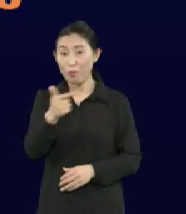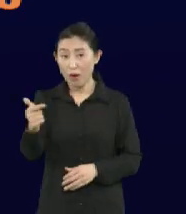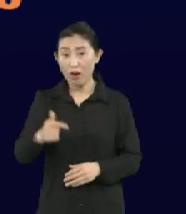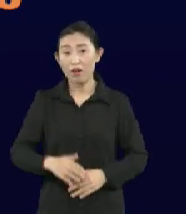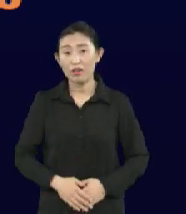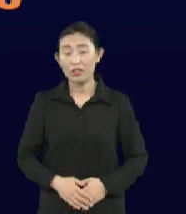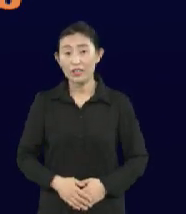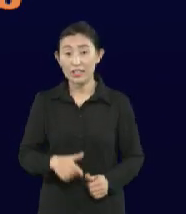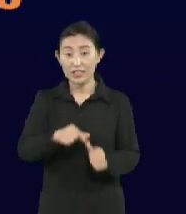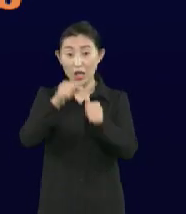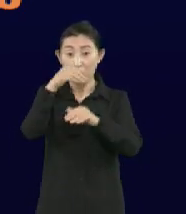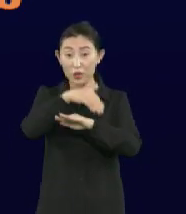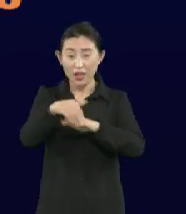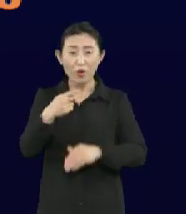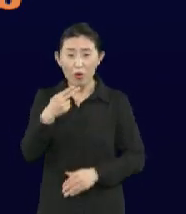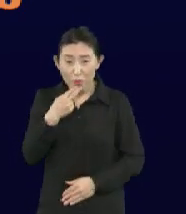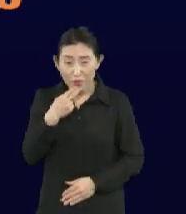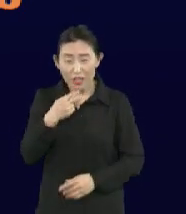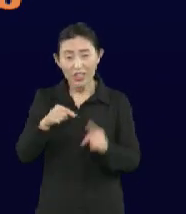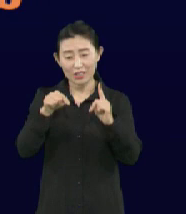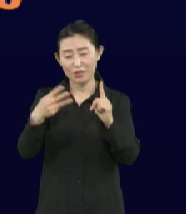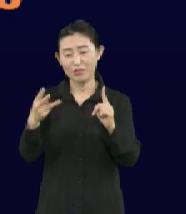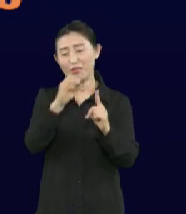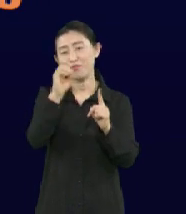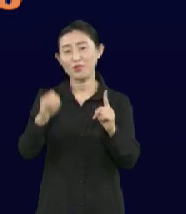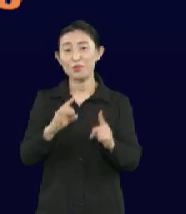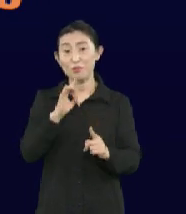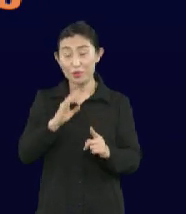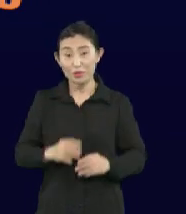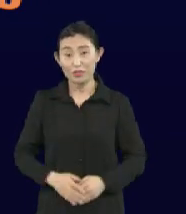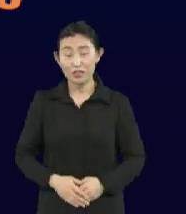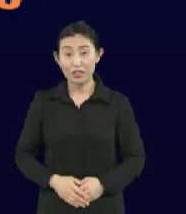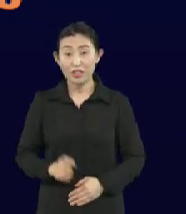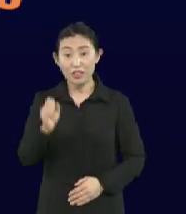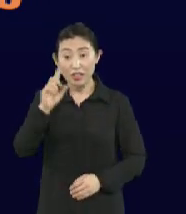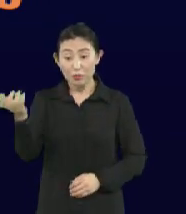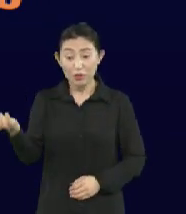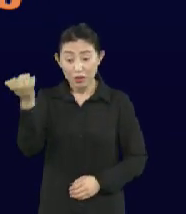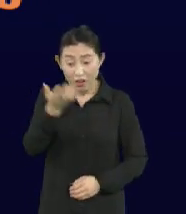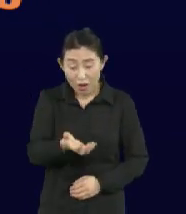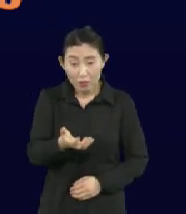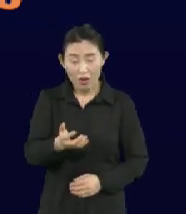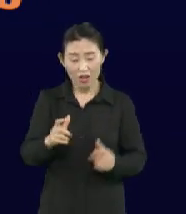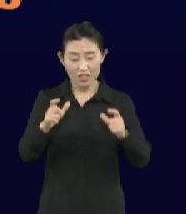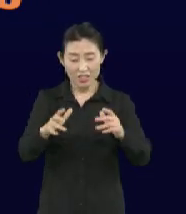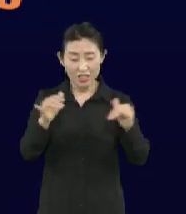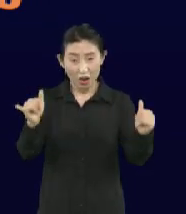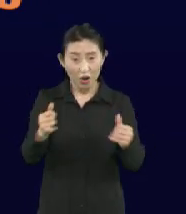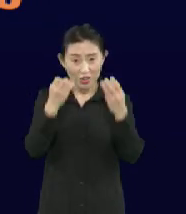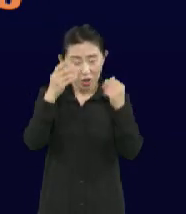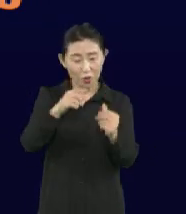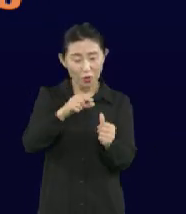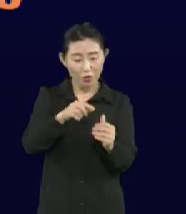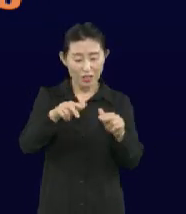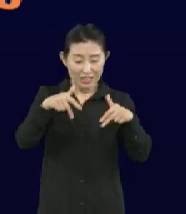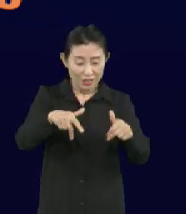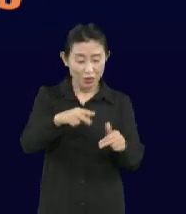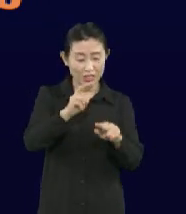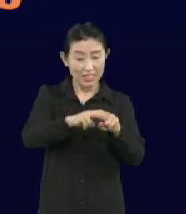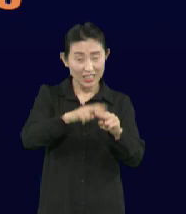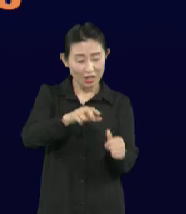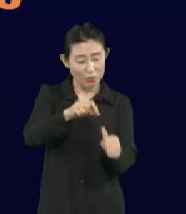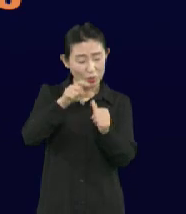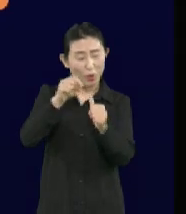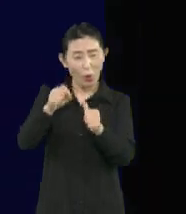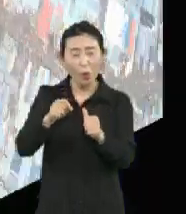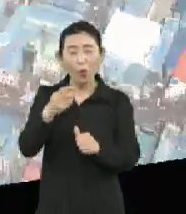나타났고 채용 계획이 없는 기업은 1.3%에 불과해 수도권 기업 유치가 지역의 신규 일자리 창출에 큰